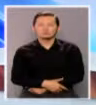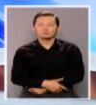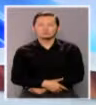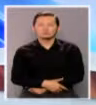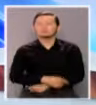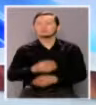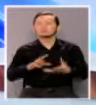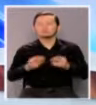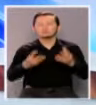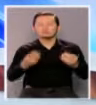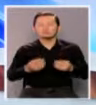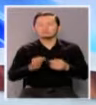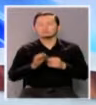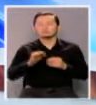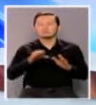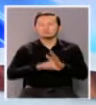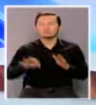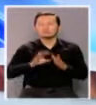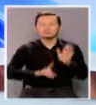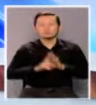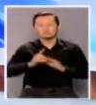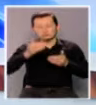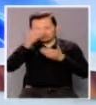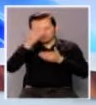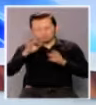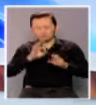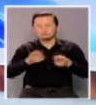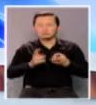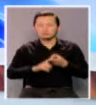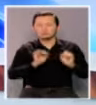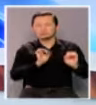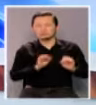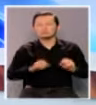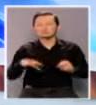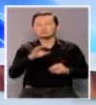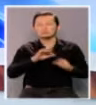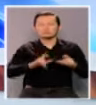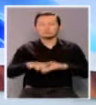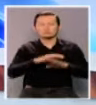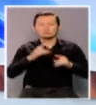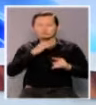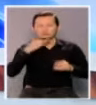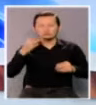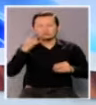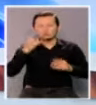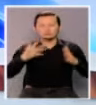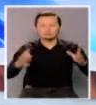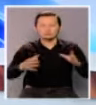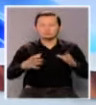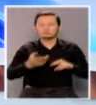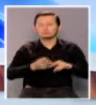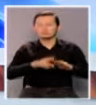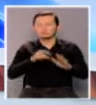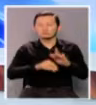На повестке дня остро встал вопрос профилактики терроризма и обеспечения безопасности мест с массовым пребыванием людей. В целях профилактики таких